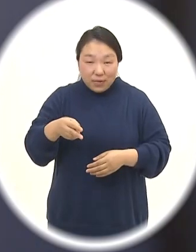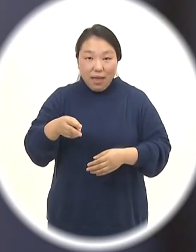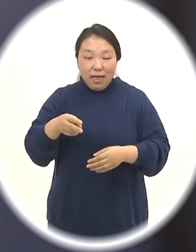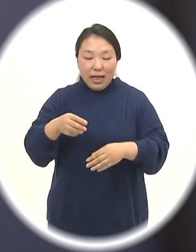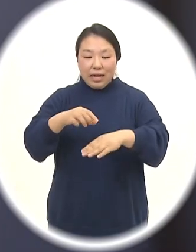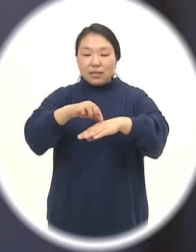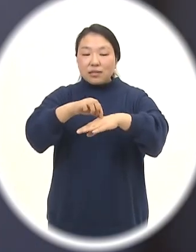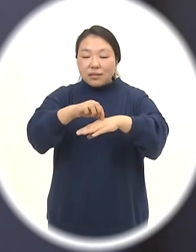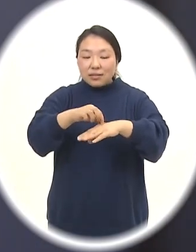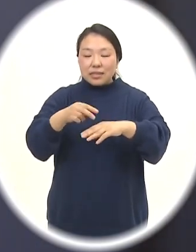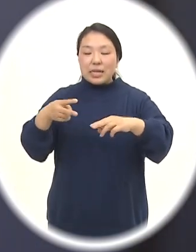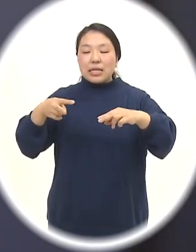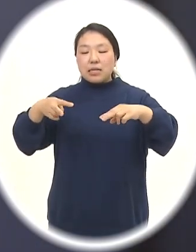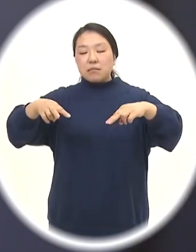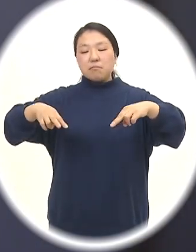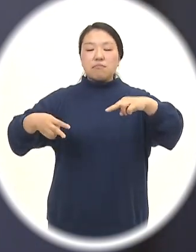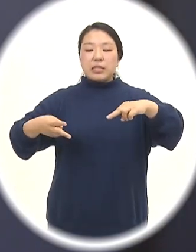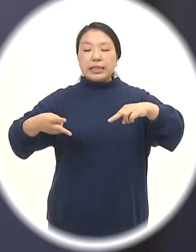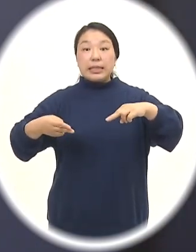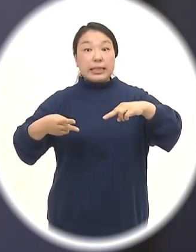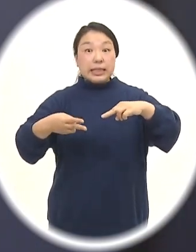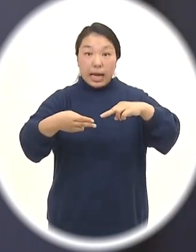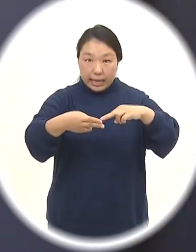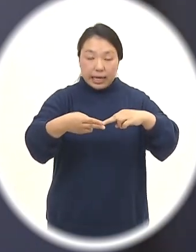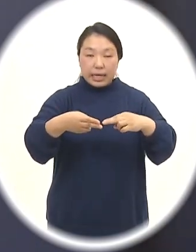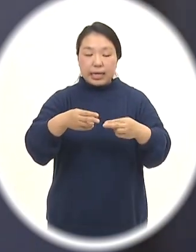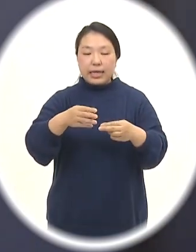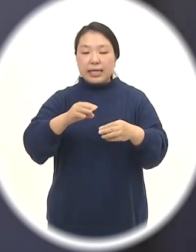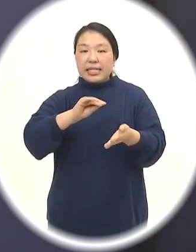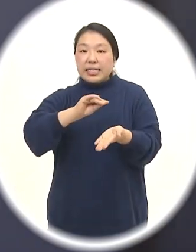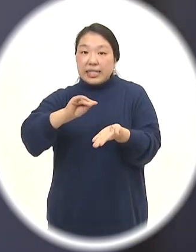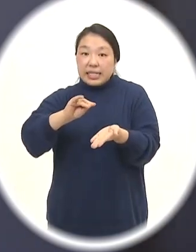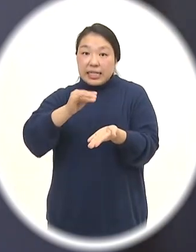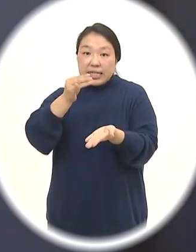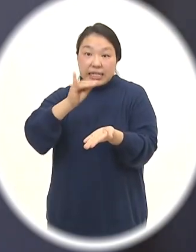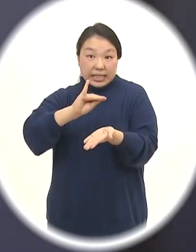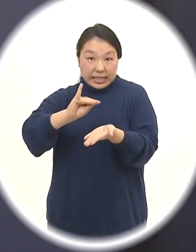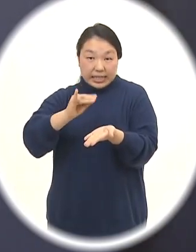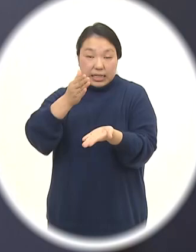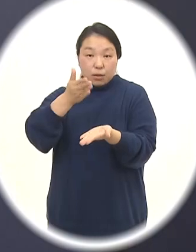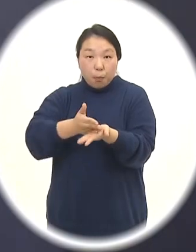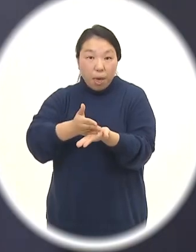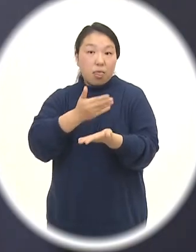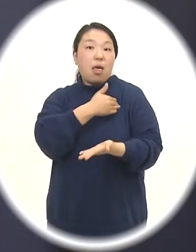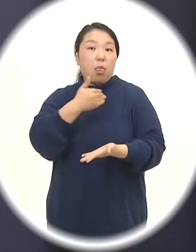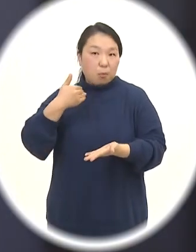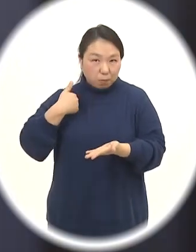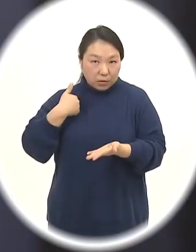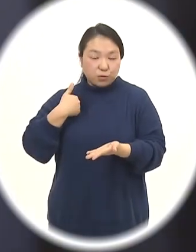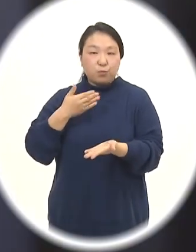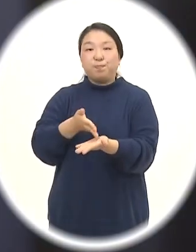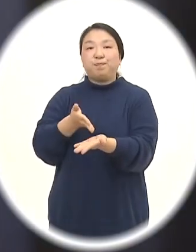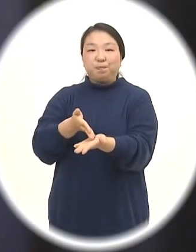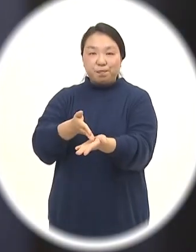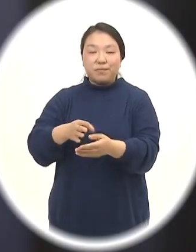振動して組織を血を止めたりとか切ったりする機会です